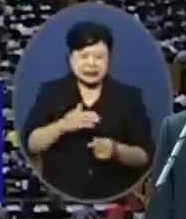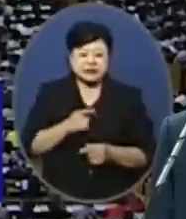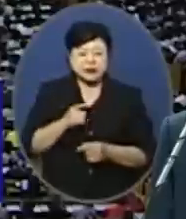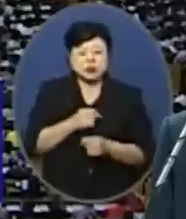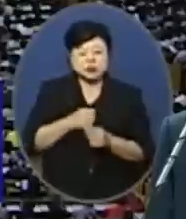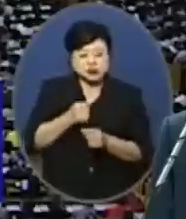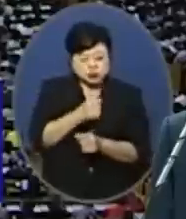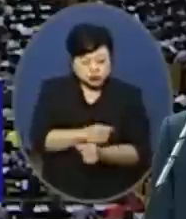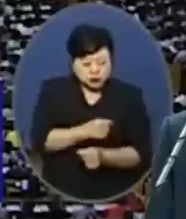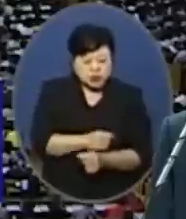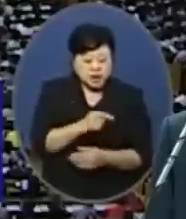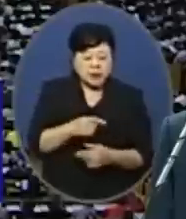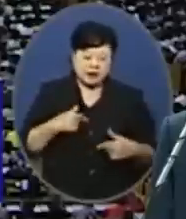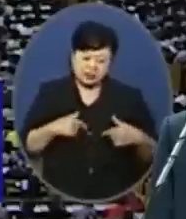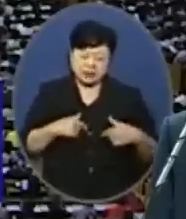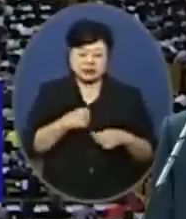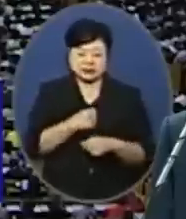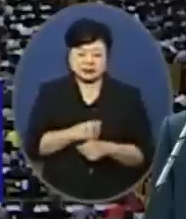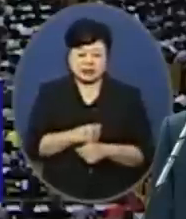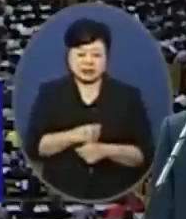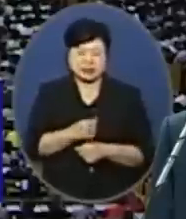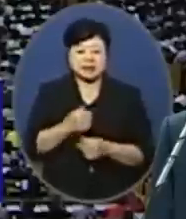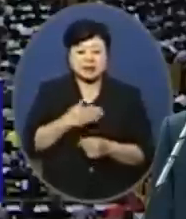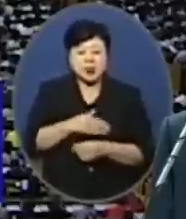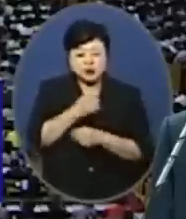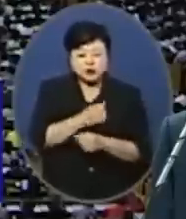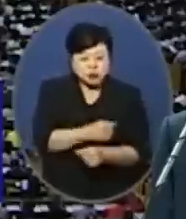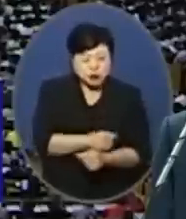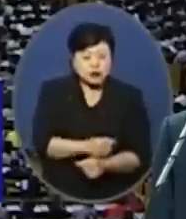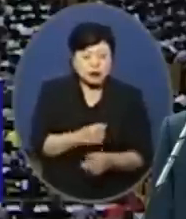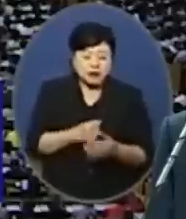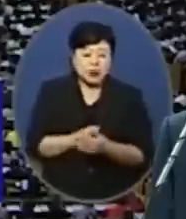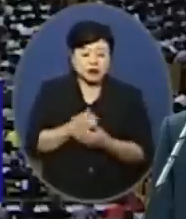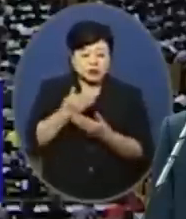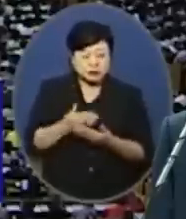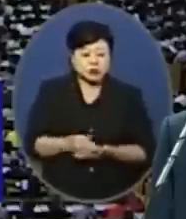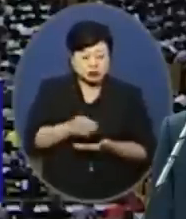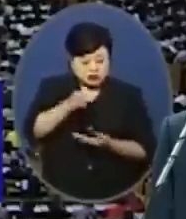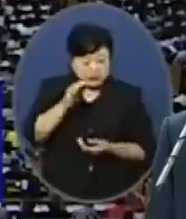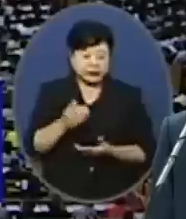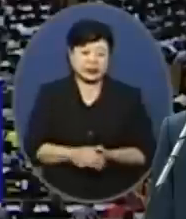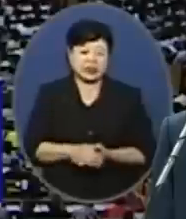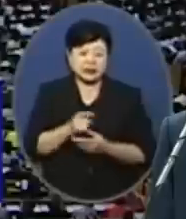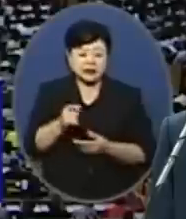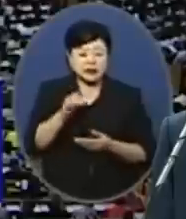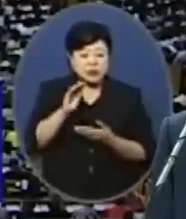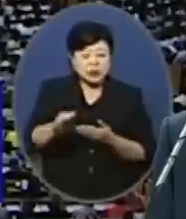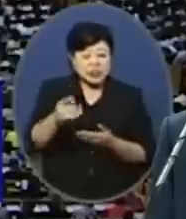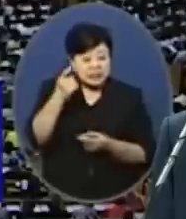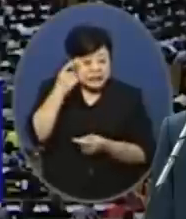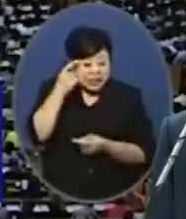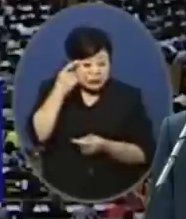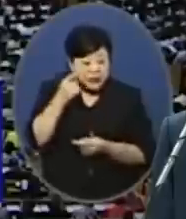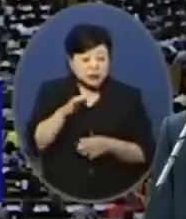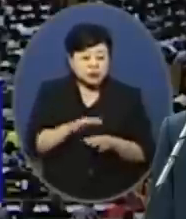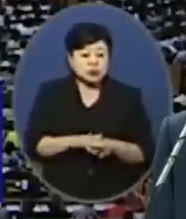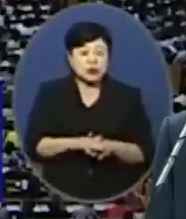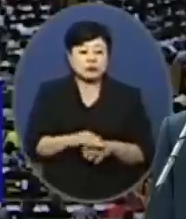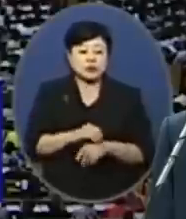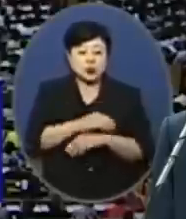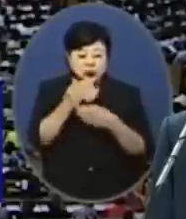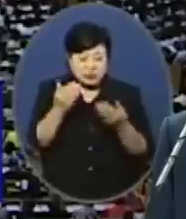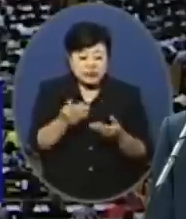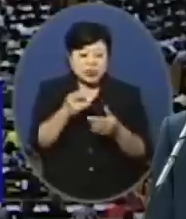나의 모든 수고를 내 마음이 기뻐하였음이라. 이것이 나의 모든 수고로 말미암아 얻은 몫이로다. 그 후에 내가 생각해 본즉 내 손으로